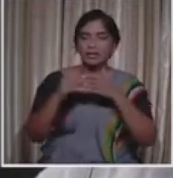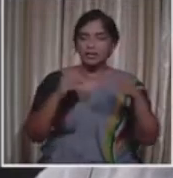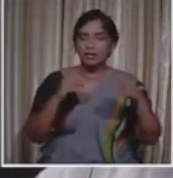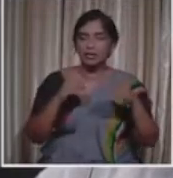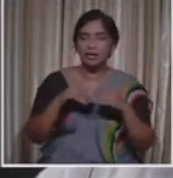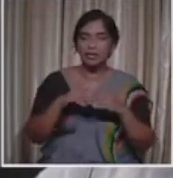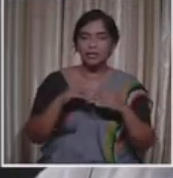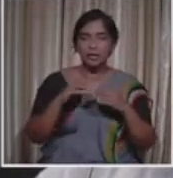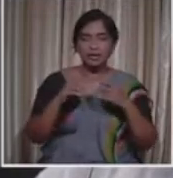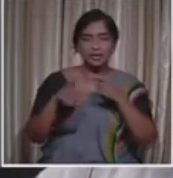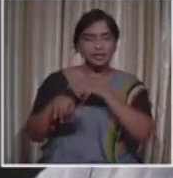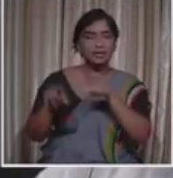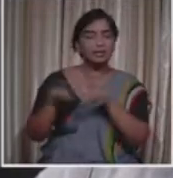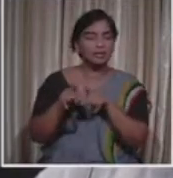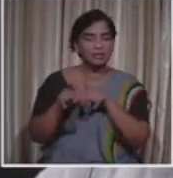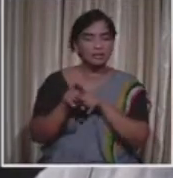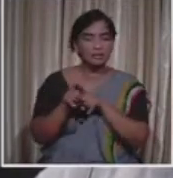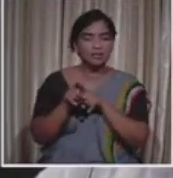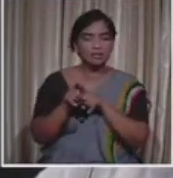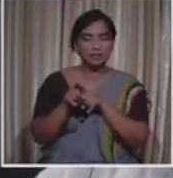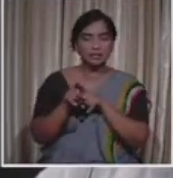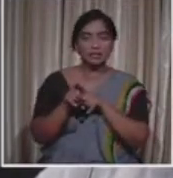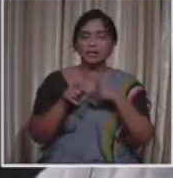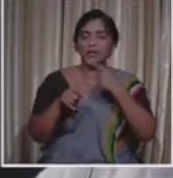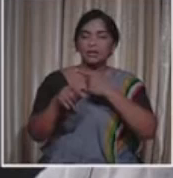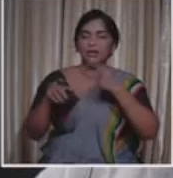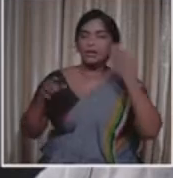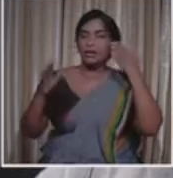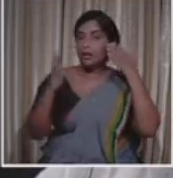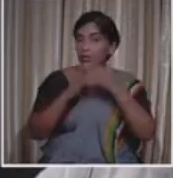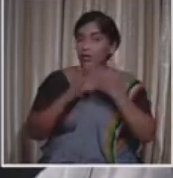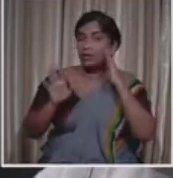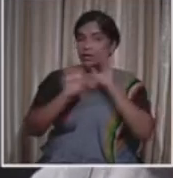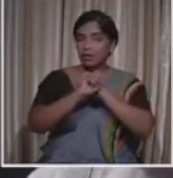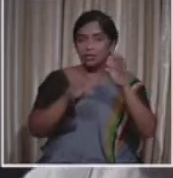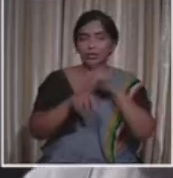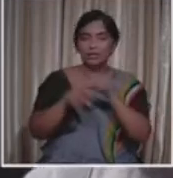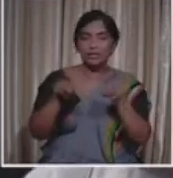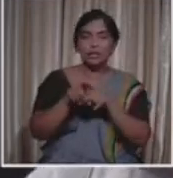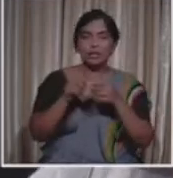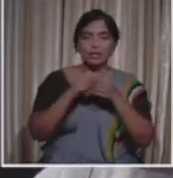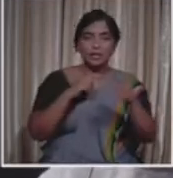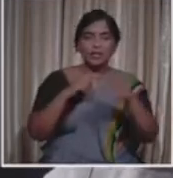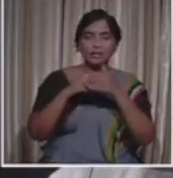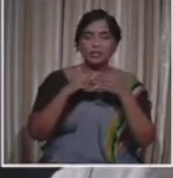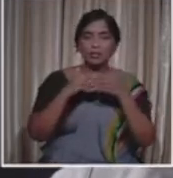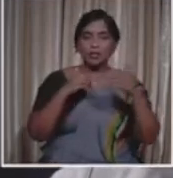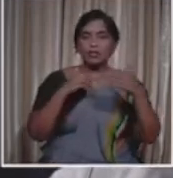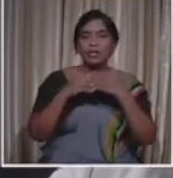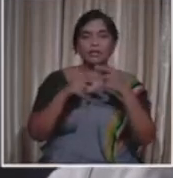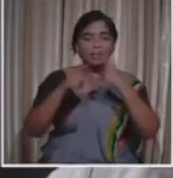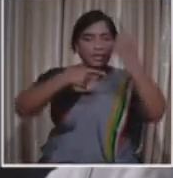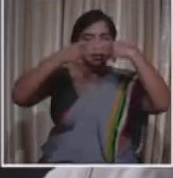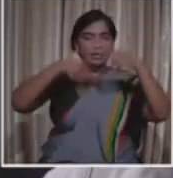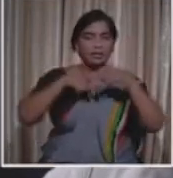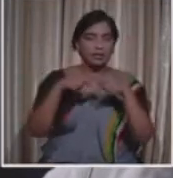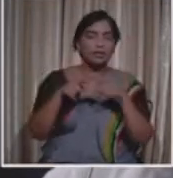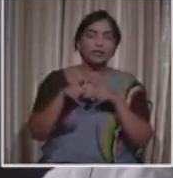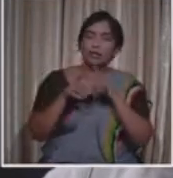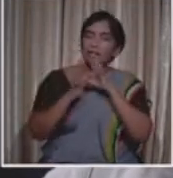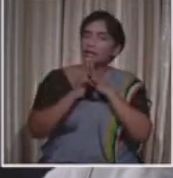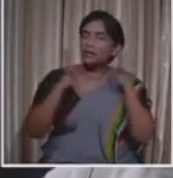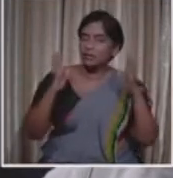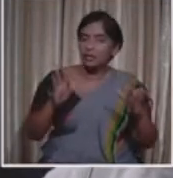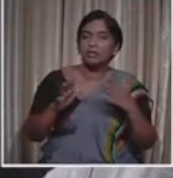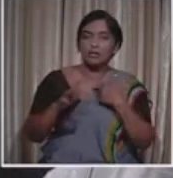මේ ආණ්ඩුවට මේ කාලය තුලදී මේ නිවස් ගිනිපත් කිරීම පිළිබඳව අපේ මේ මොන දේශපාලන මතවාද තිබුණත් අතිවිශාල